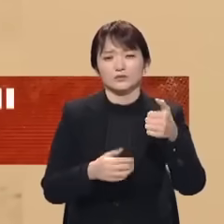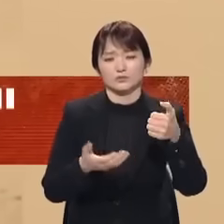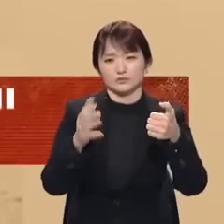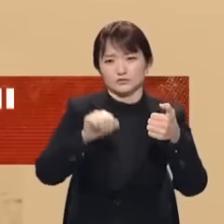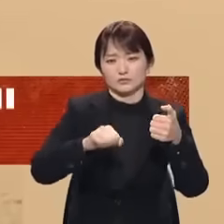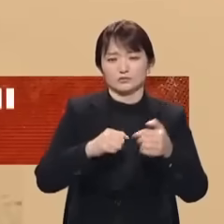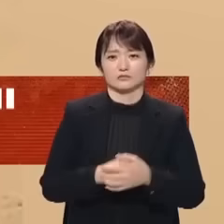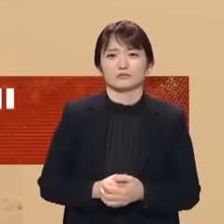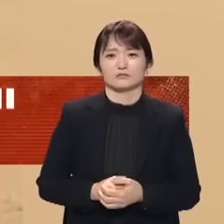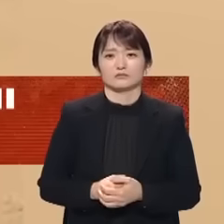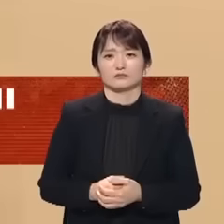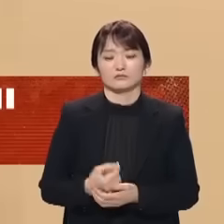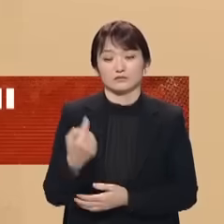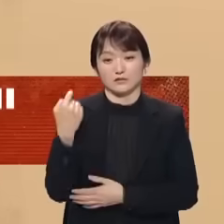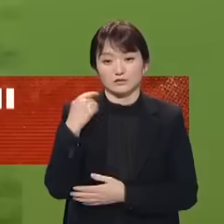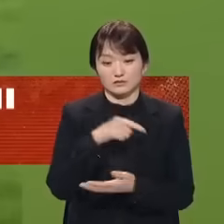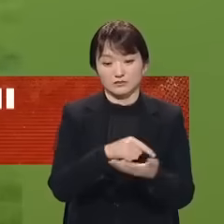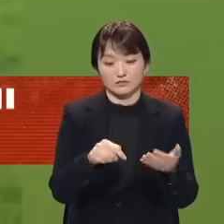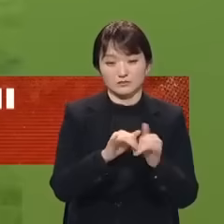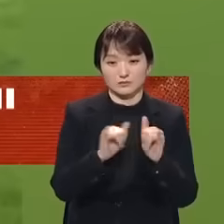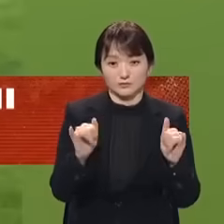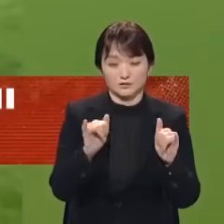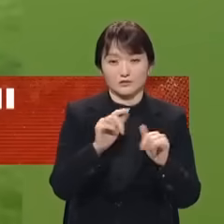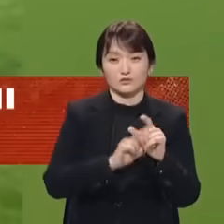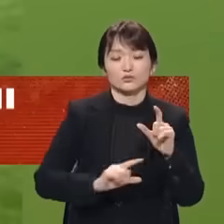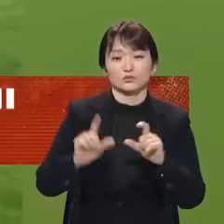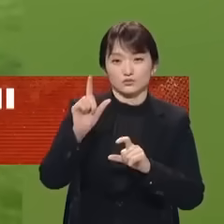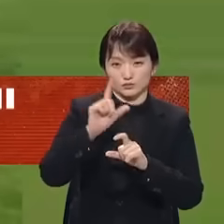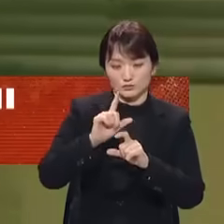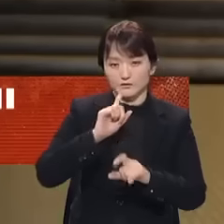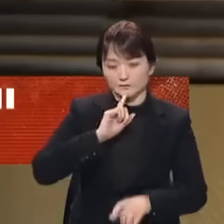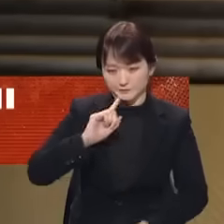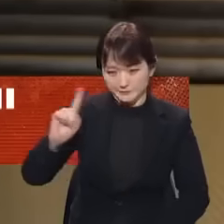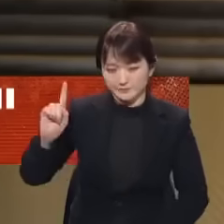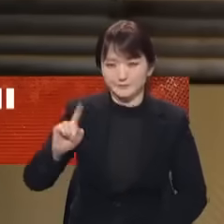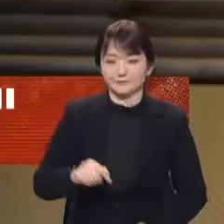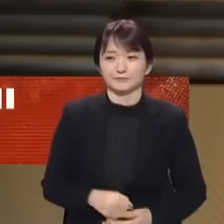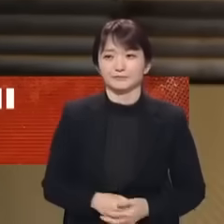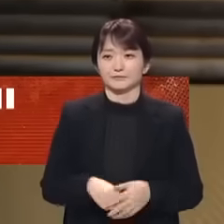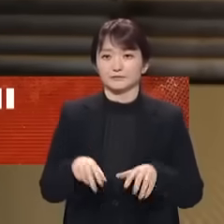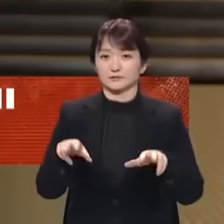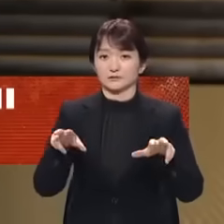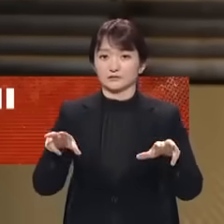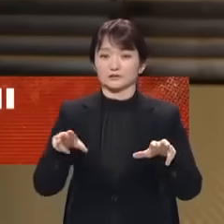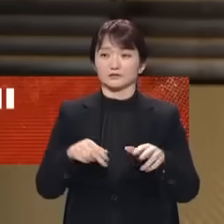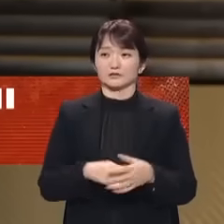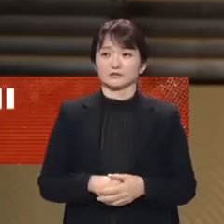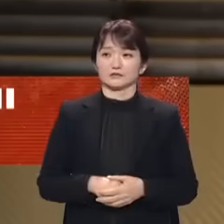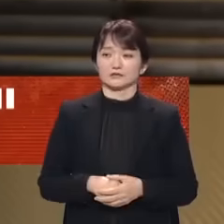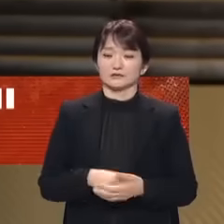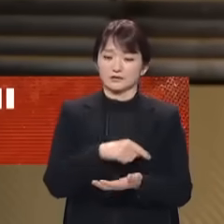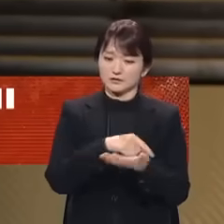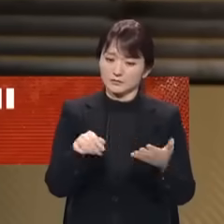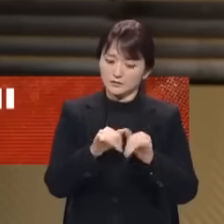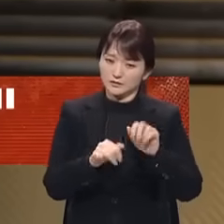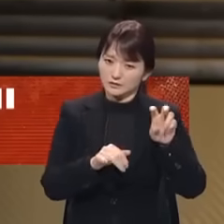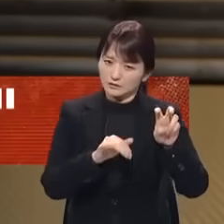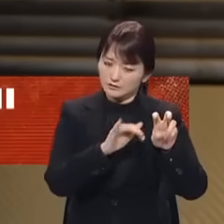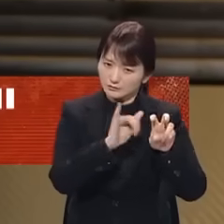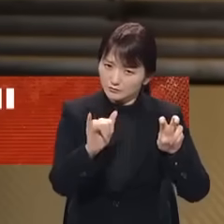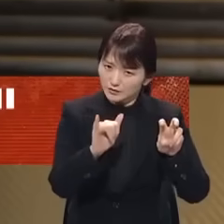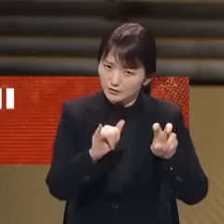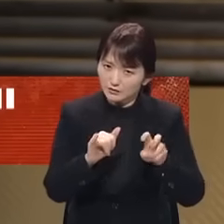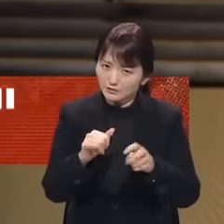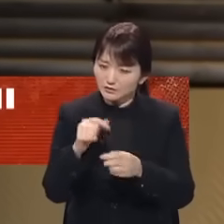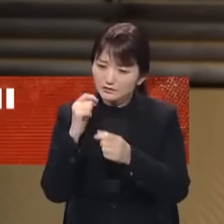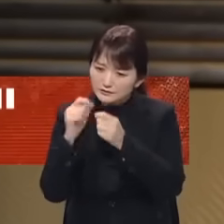피해자가 경찰에 신고를 했다고 하고요. 아, 어제도요? 예, 그런 상황이기 때문에 지금 단계는 20명에 150억 정도지만